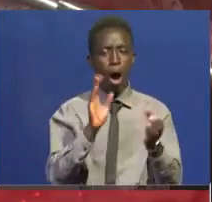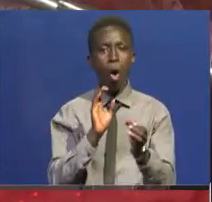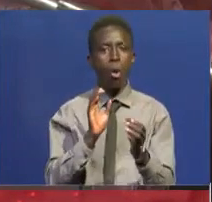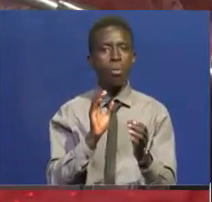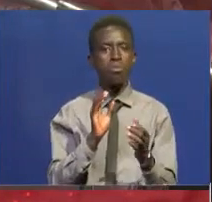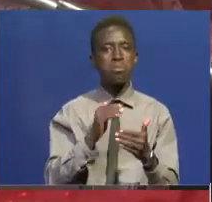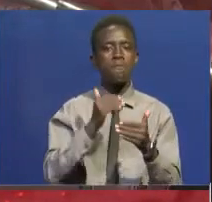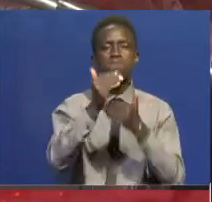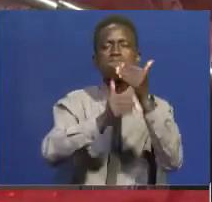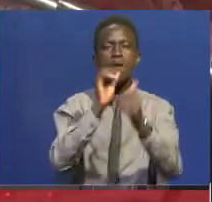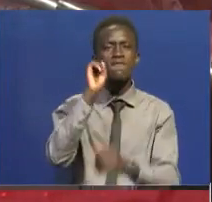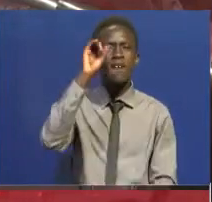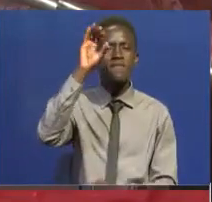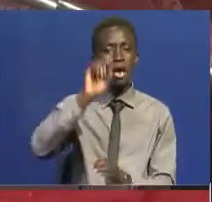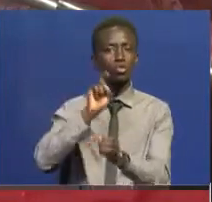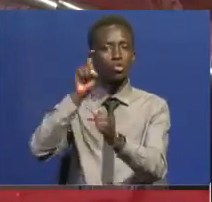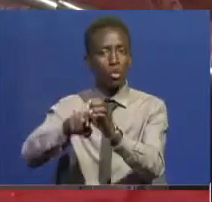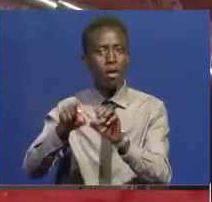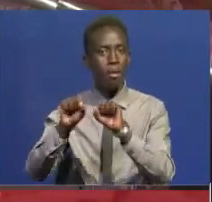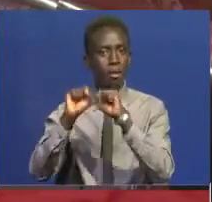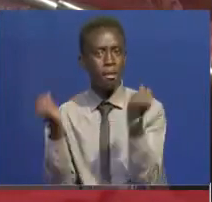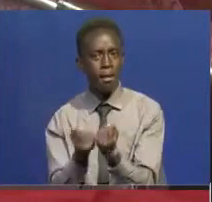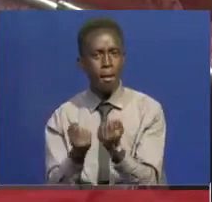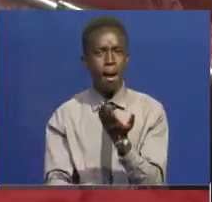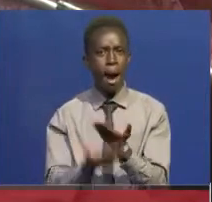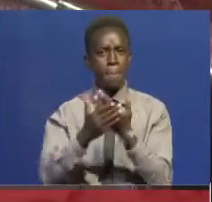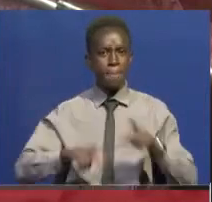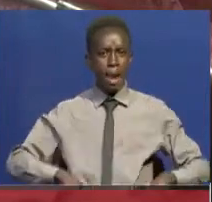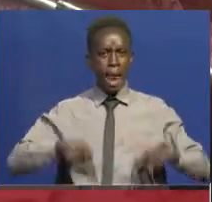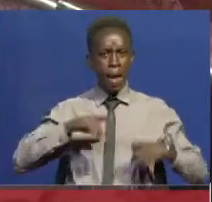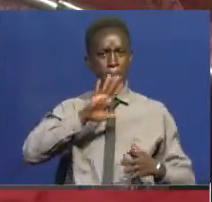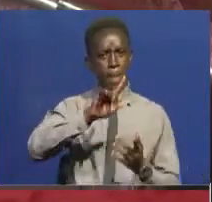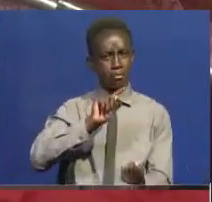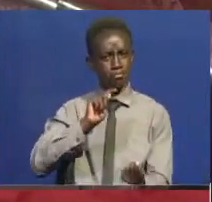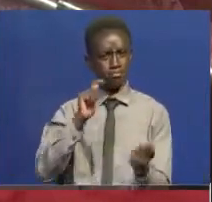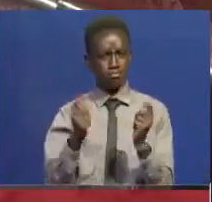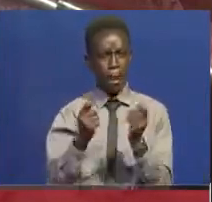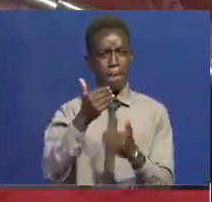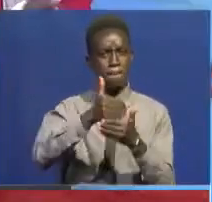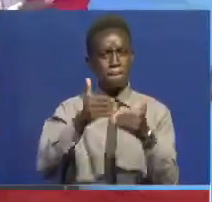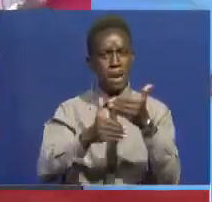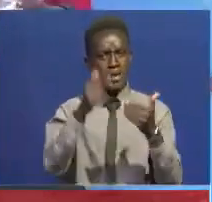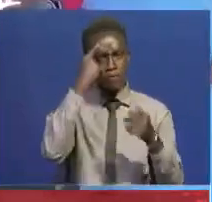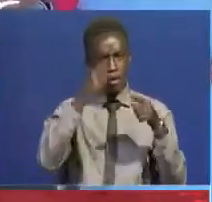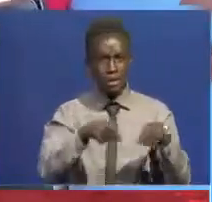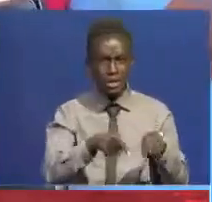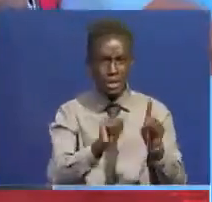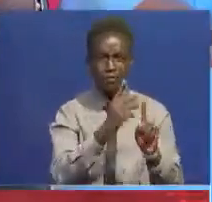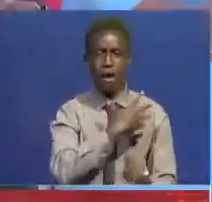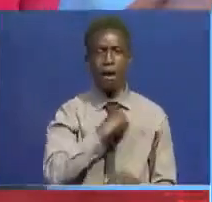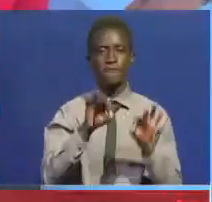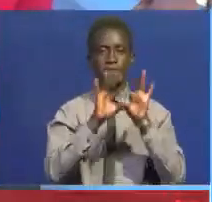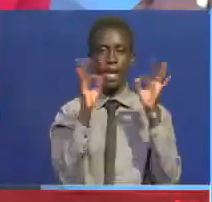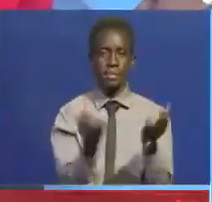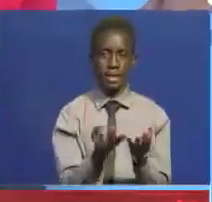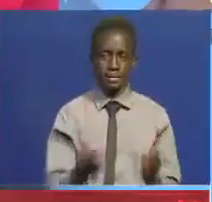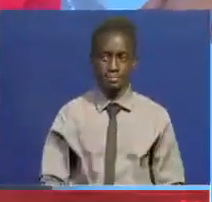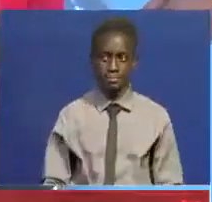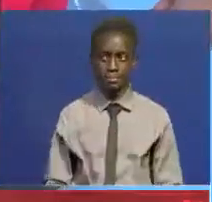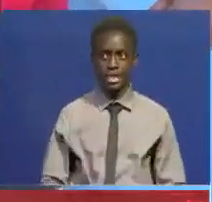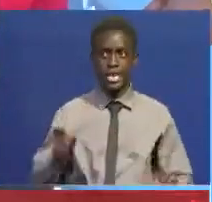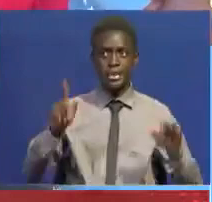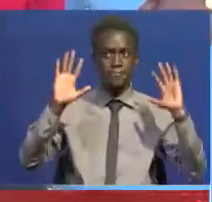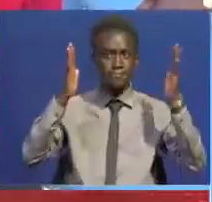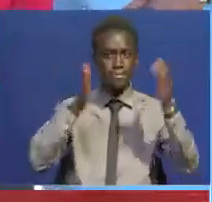to help them rebuild their lives for themselves and their families. Sherehe hizo ziliongozwa na mama wa